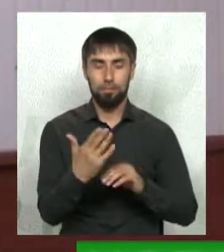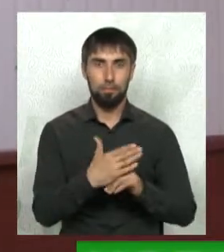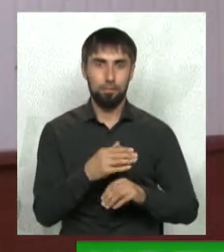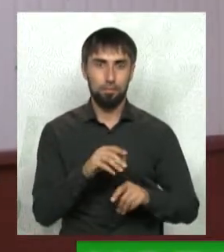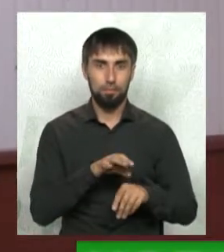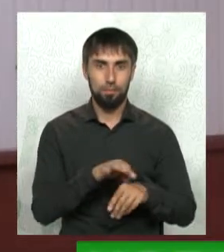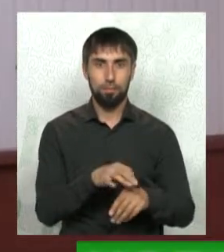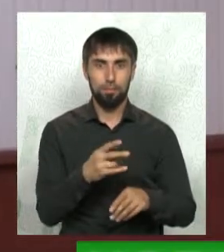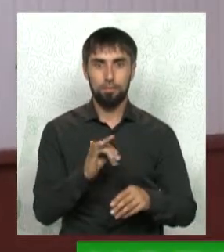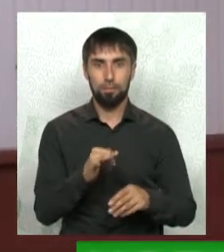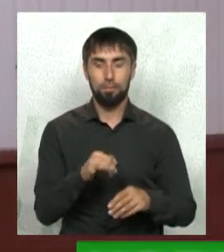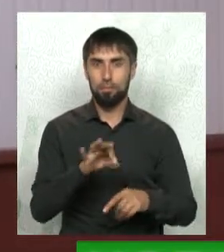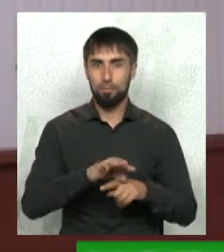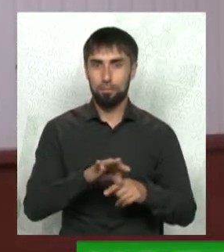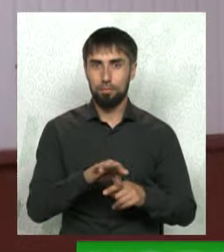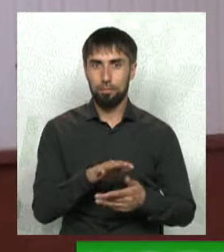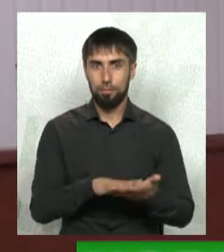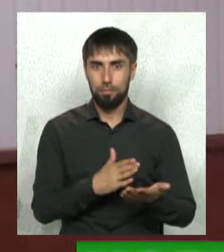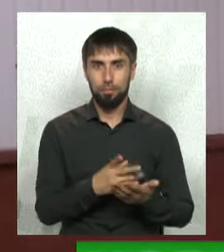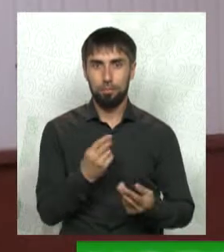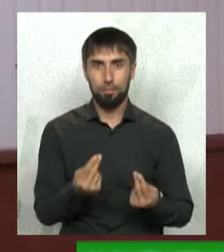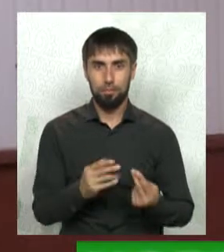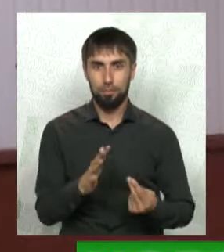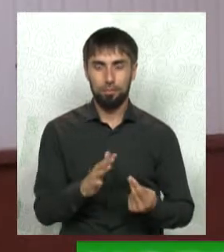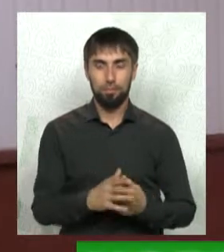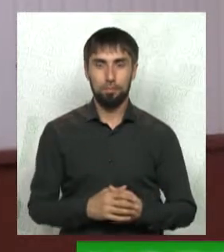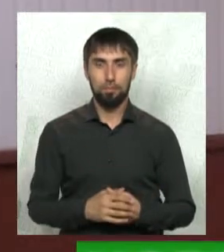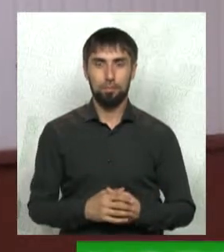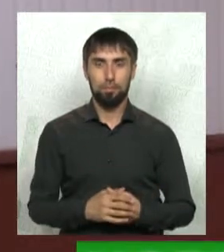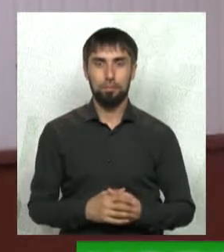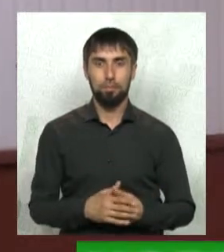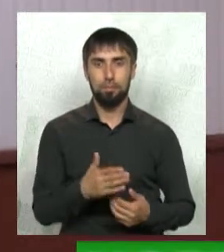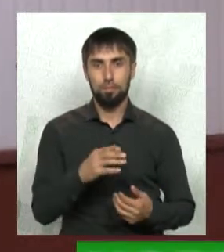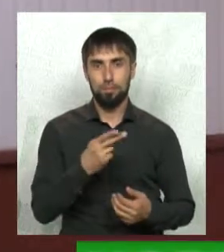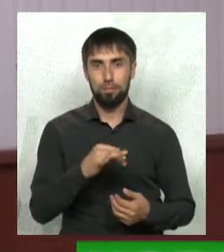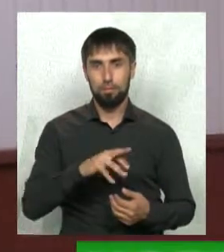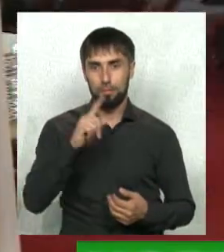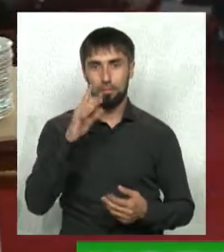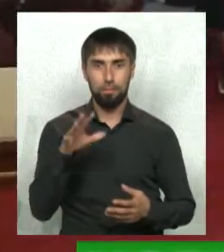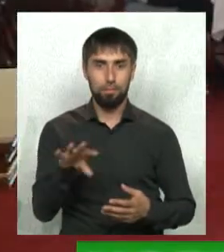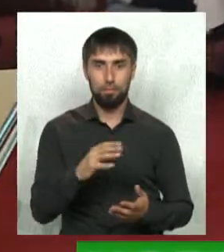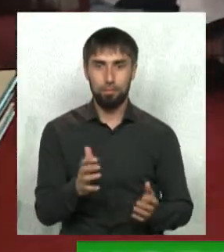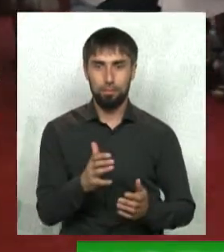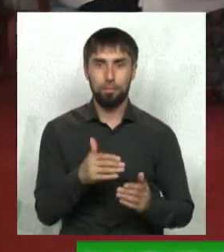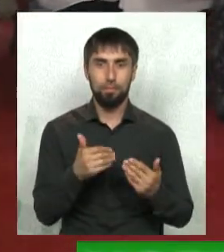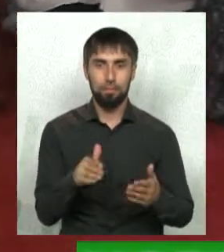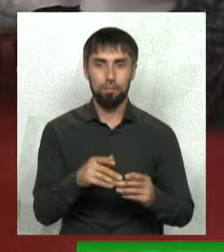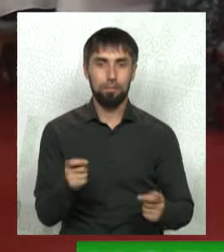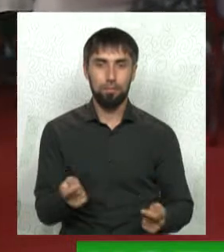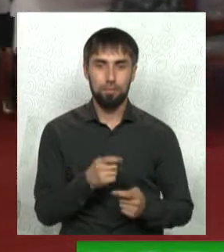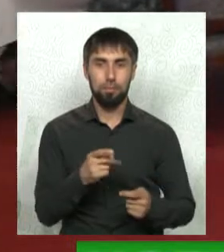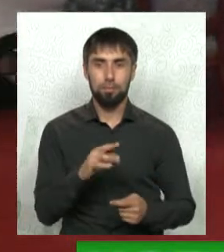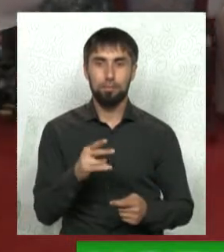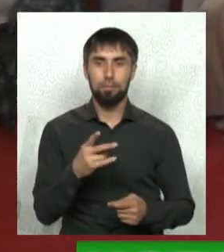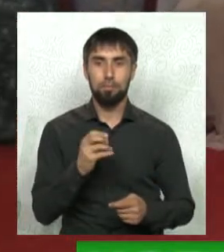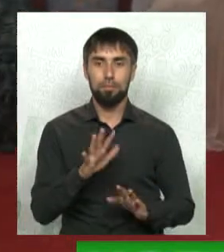идет. Это же дело, не шутка. Я он это дело. Дальше лор волдишь, масвать. Выпускные и свадьбы – повод не